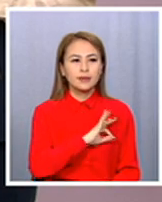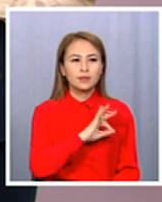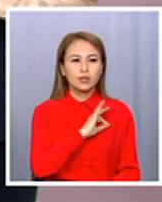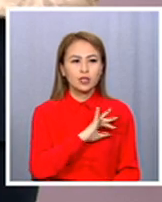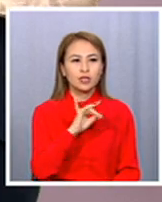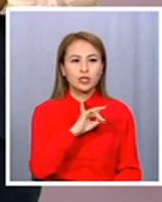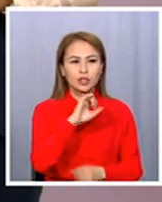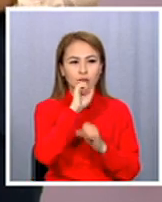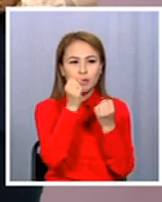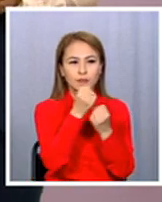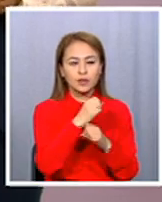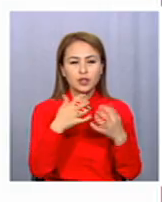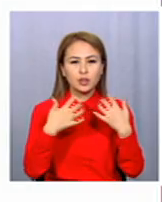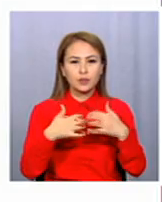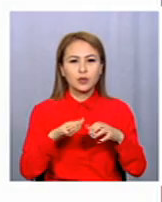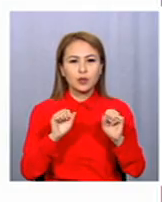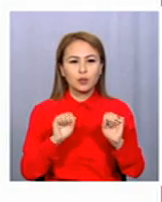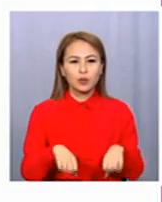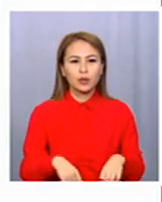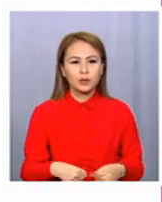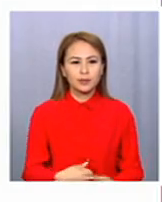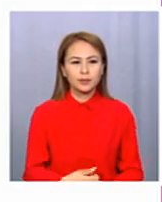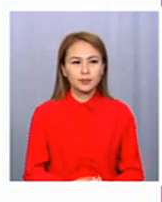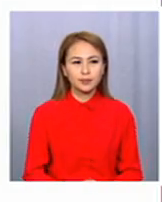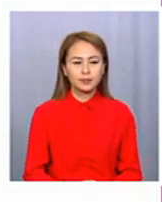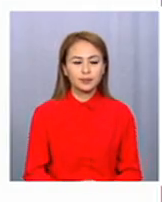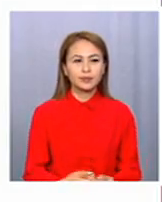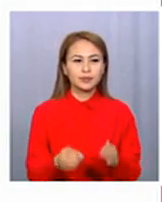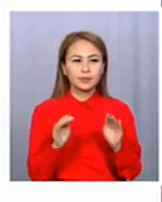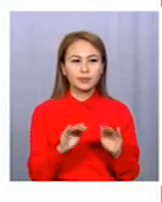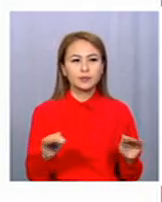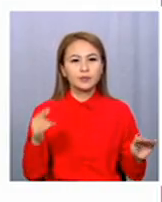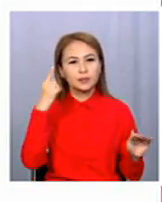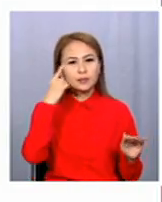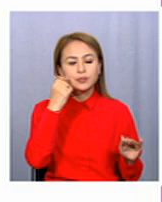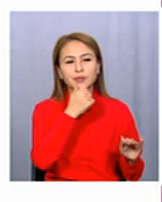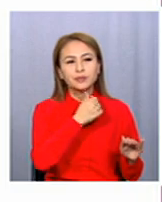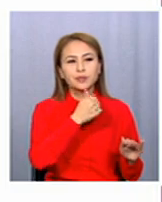және жылдам есептеуге болады? Балалар, ойланыңдар.